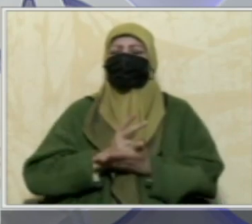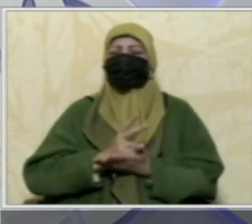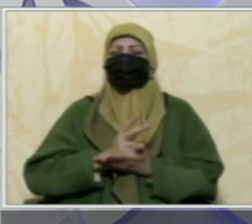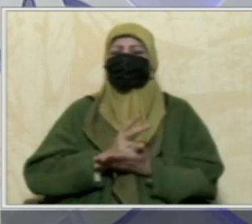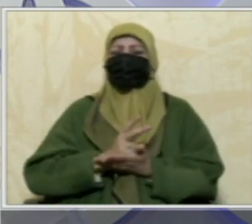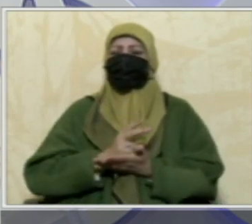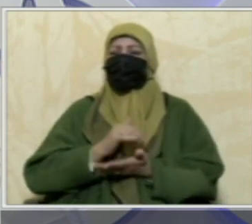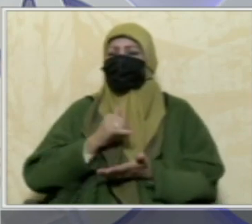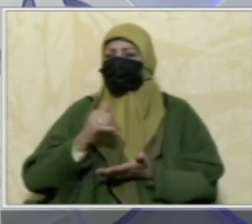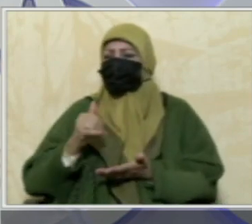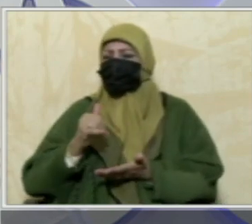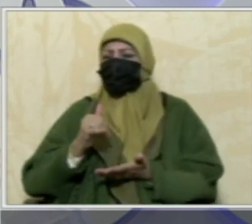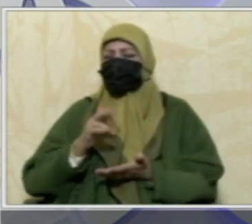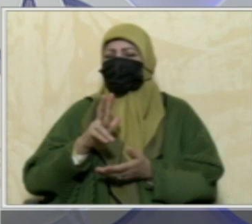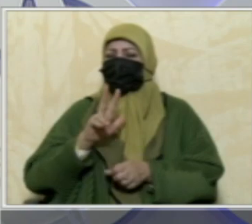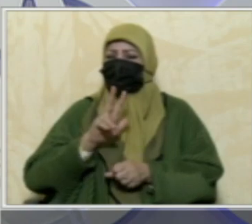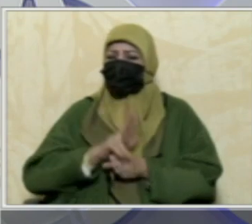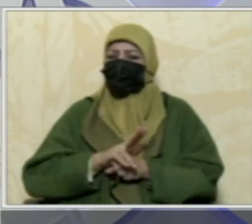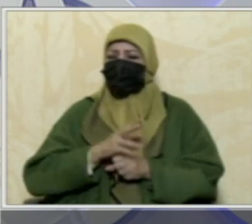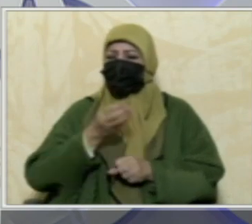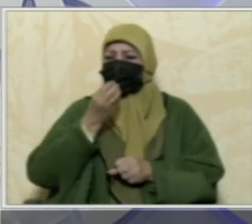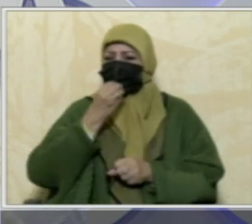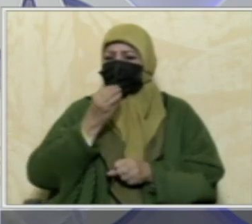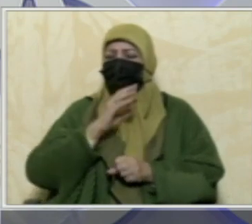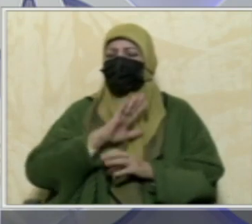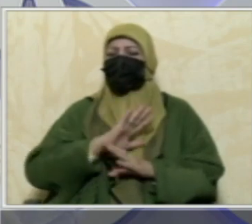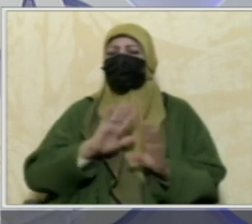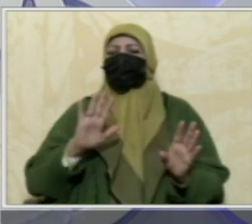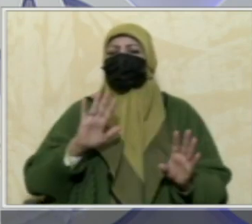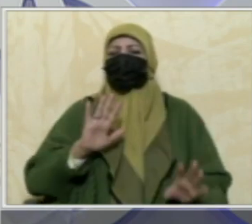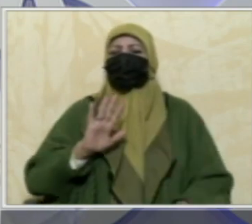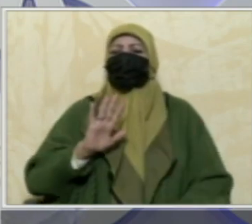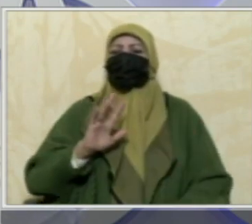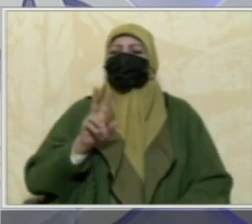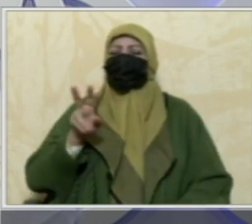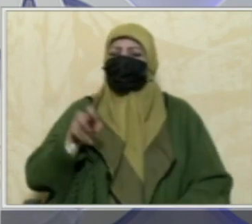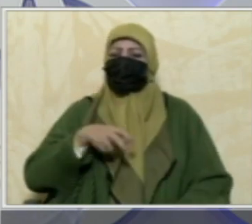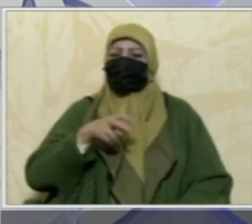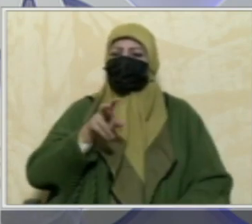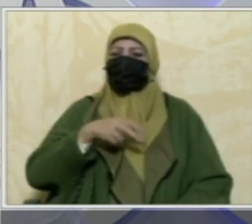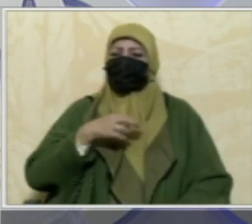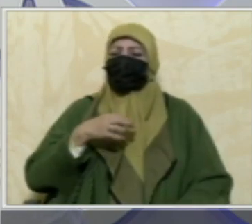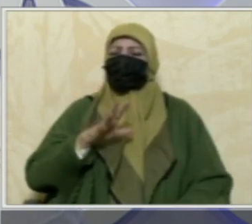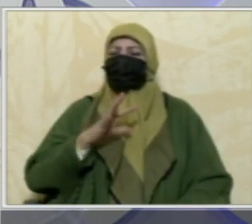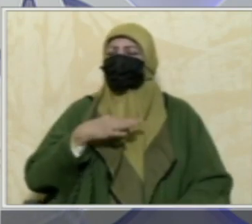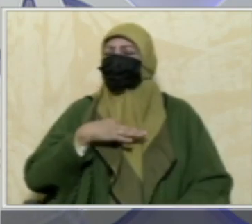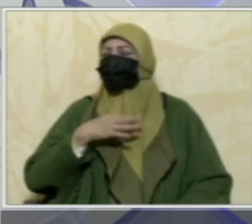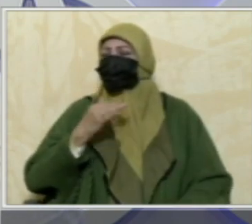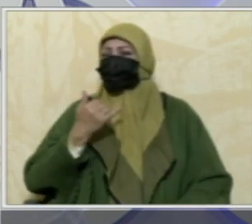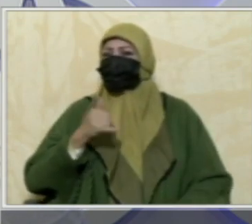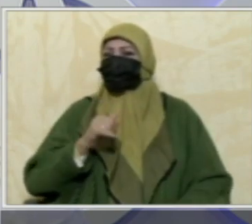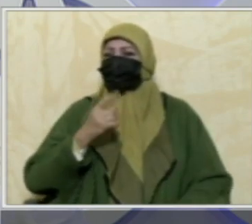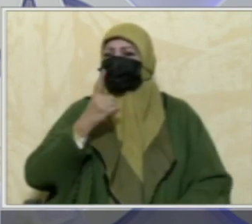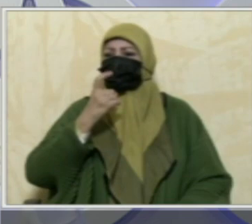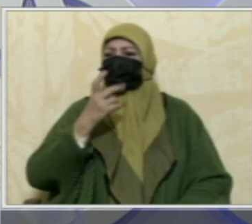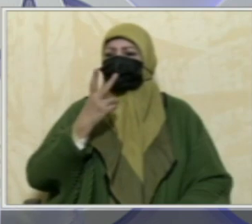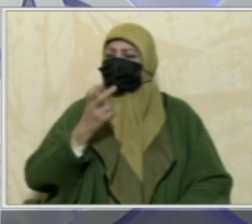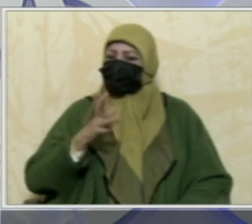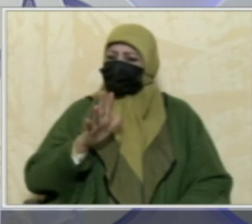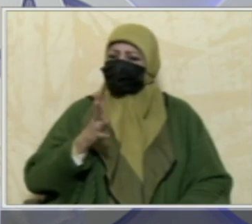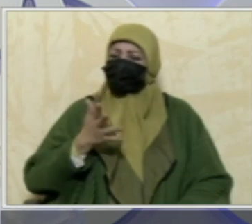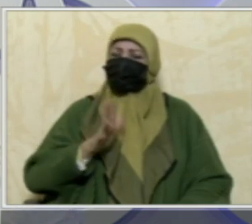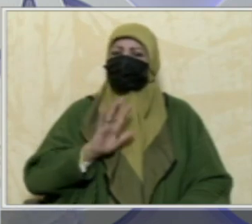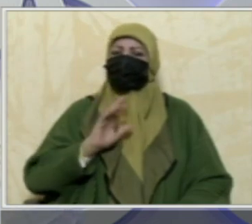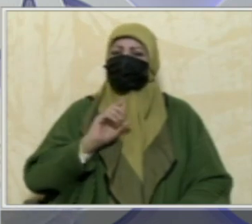واولاده ويقول لك يا شيخ اني مثلا ناخذ في 1200 مثلا بعد هالجدول الموحد وراني مولى